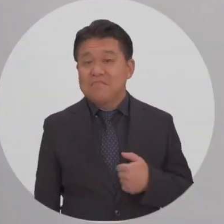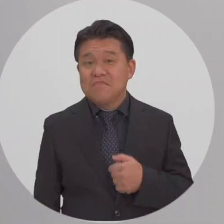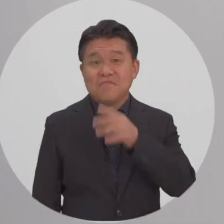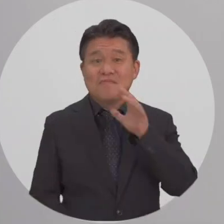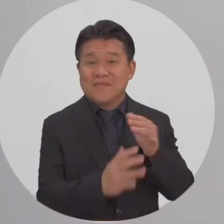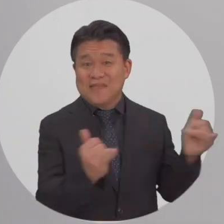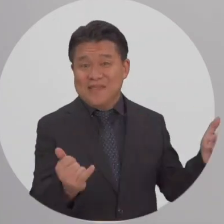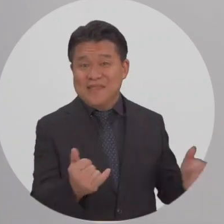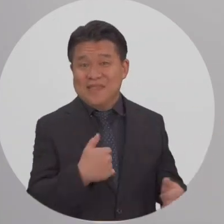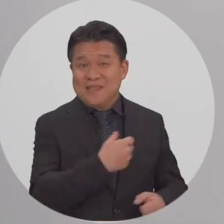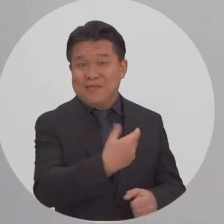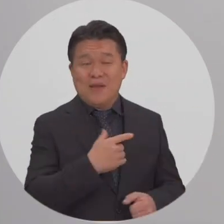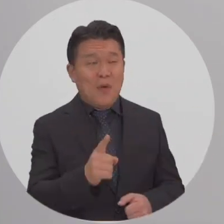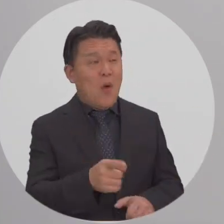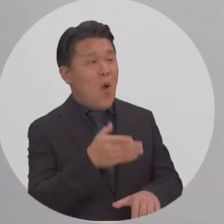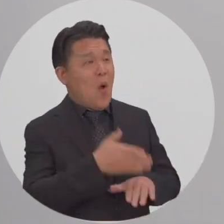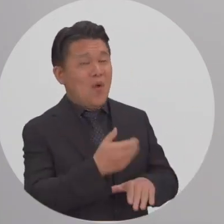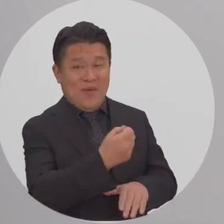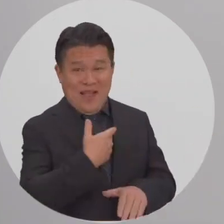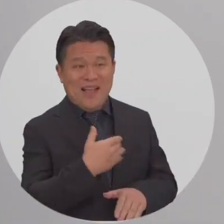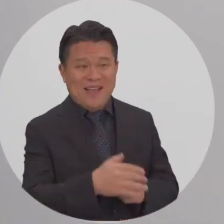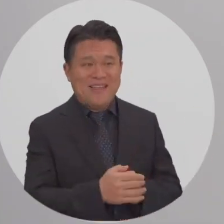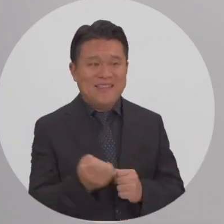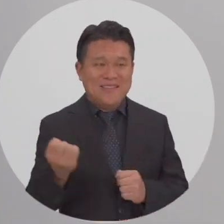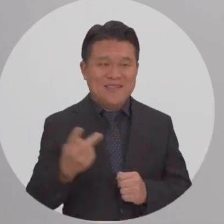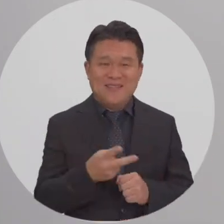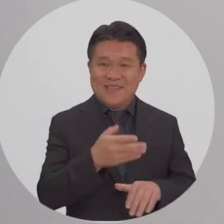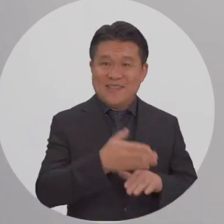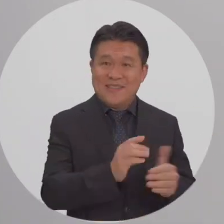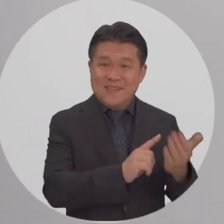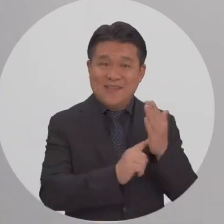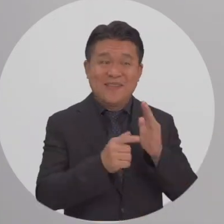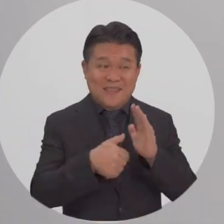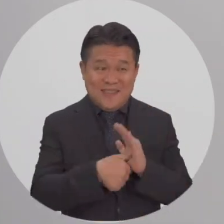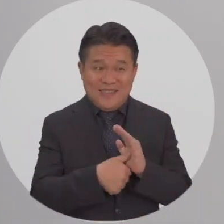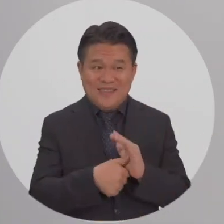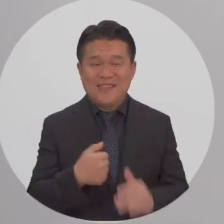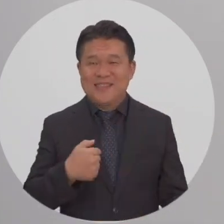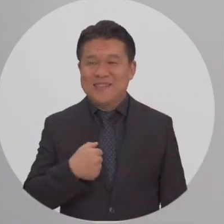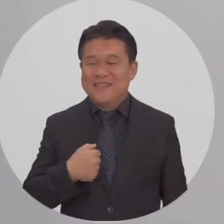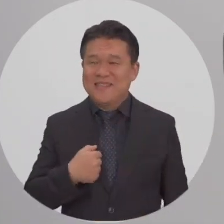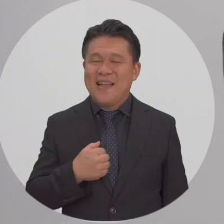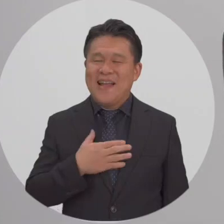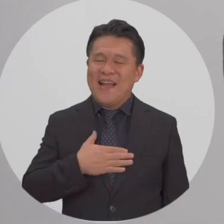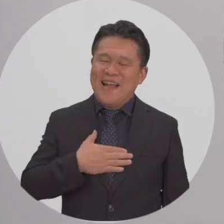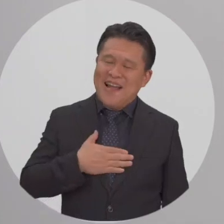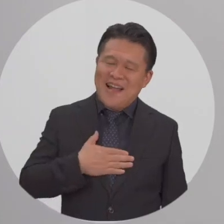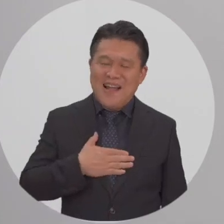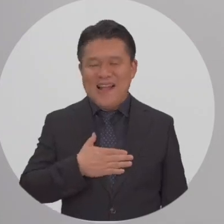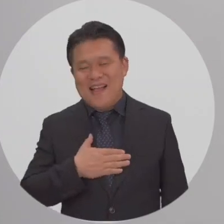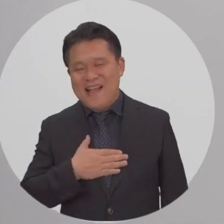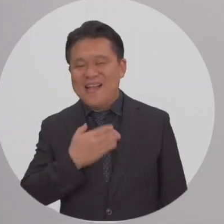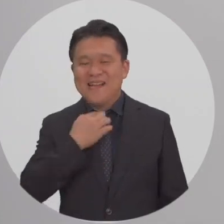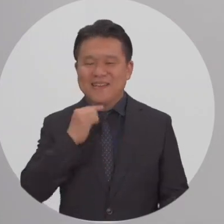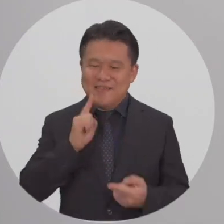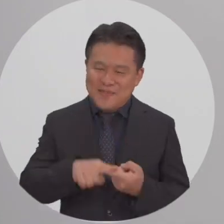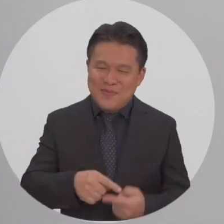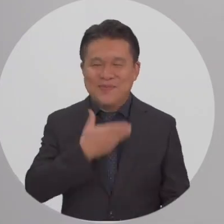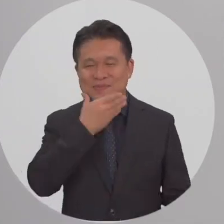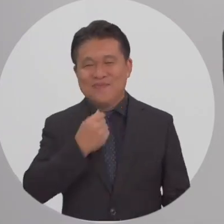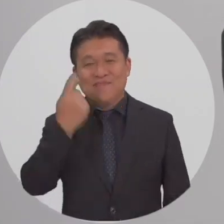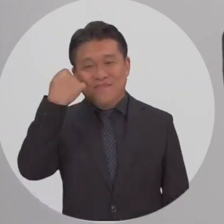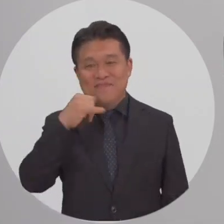노인분들이 저에게 고맙다고 하거나 감사의 표시를 할 때 행복감과